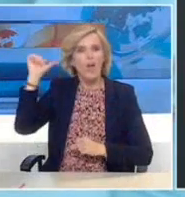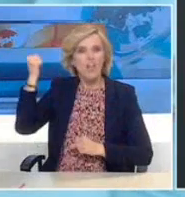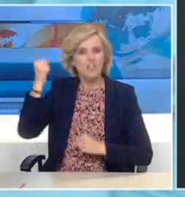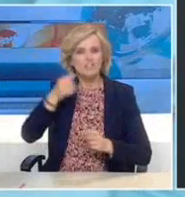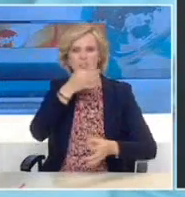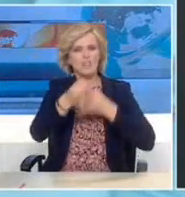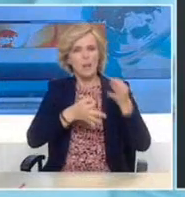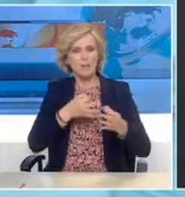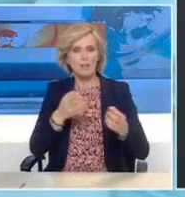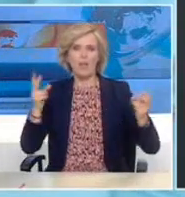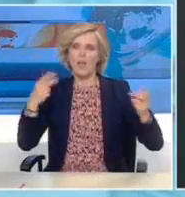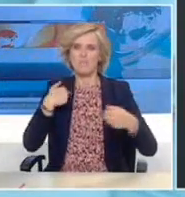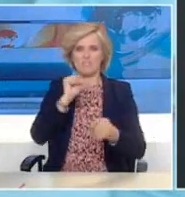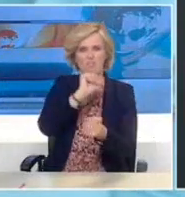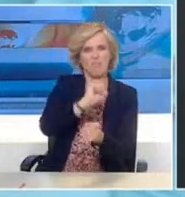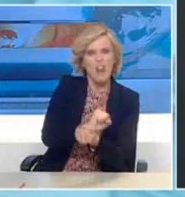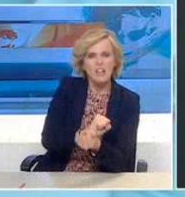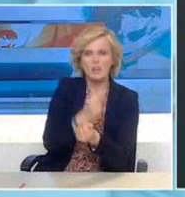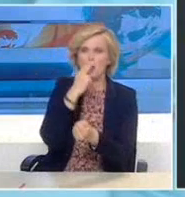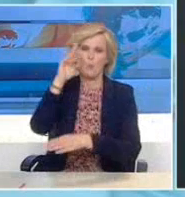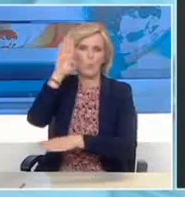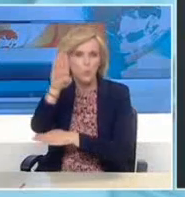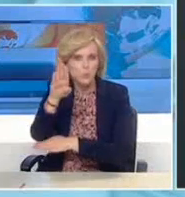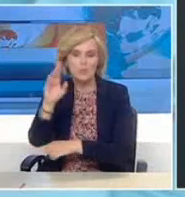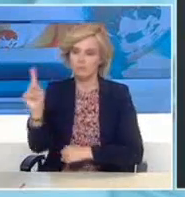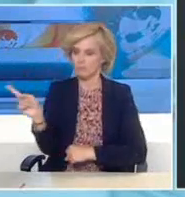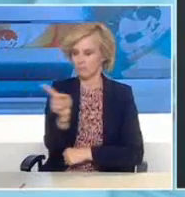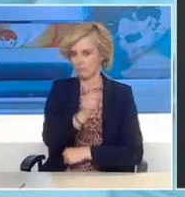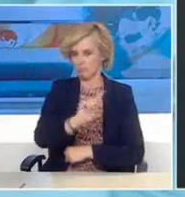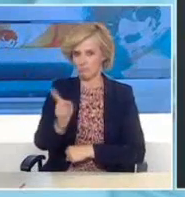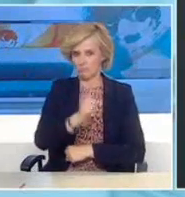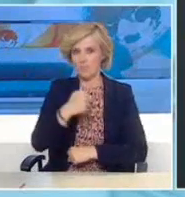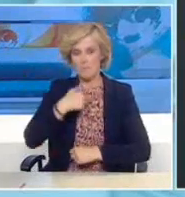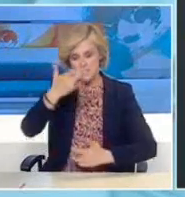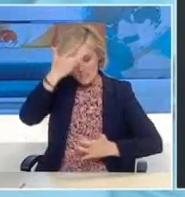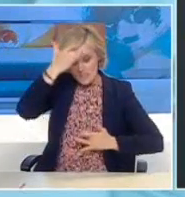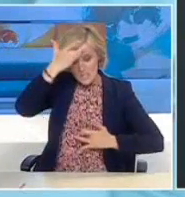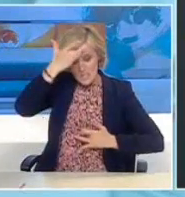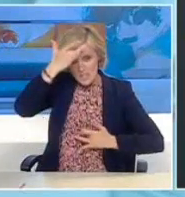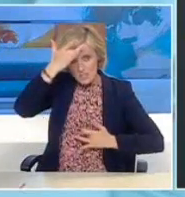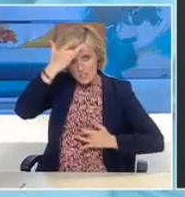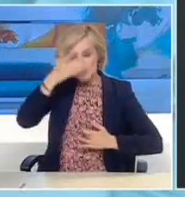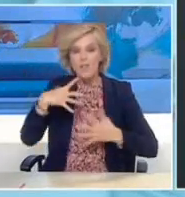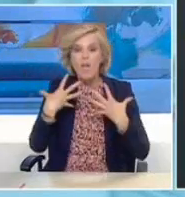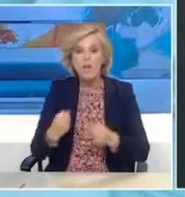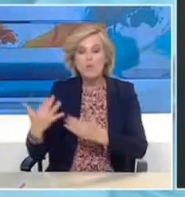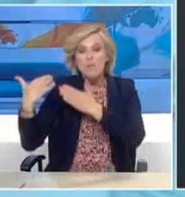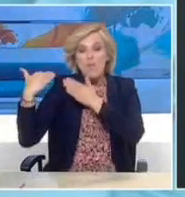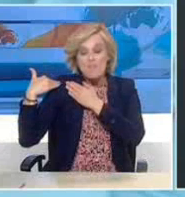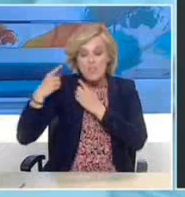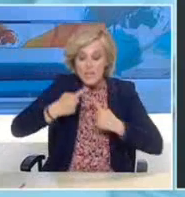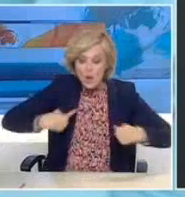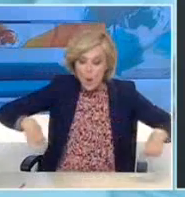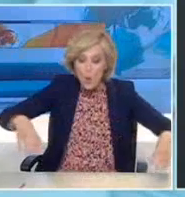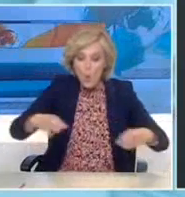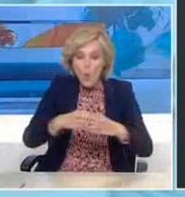των ελευθεριών. Για την απόφασή μας αυτή, ήταν μια απόφαση συνειδητή, είναι αδιαπραγμάτευτος όρος ευθύνης για όλους μας και πρέπει